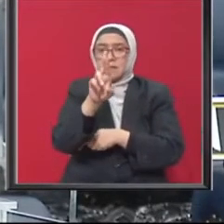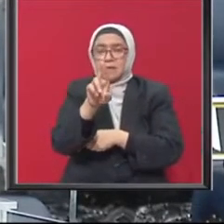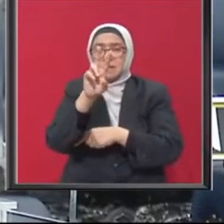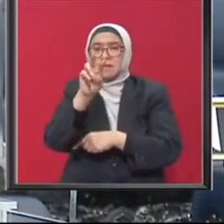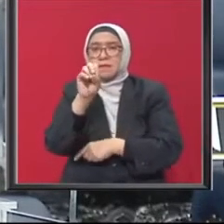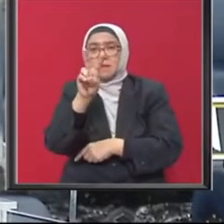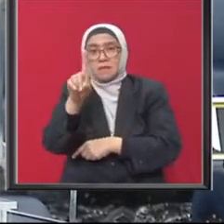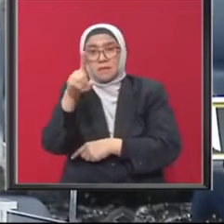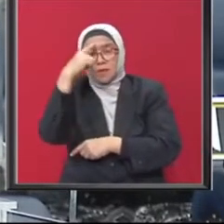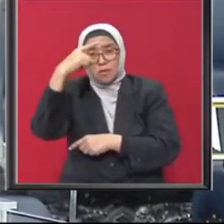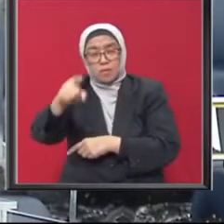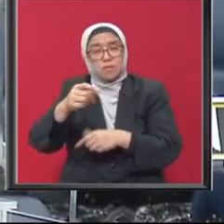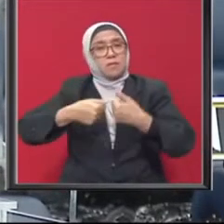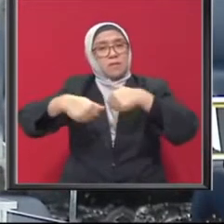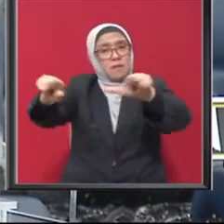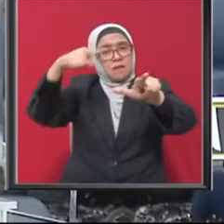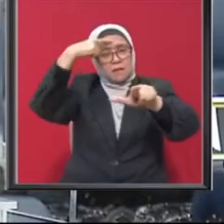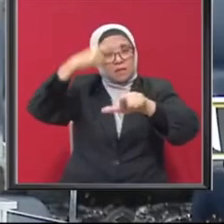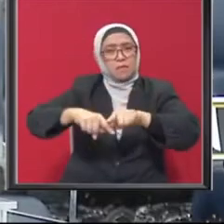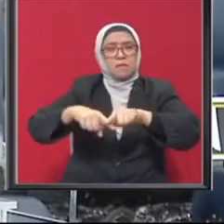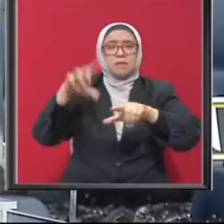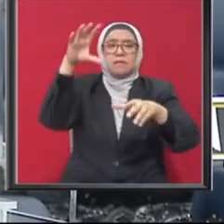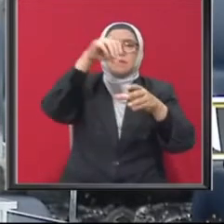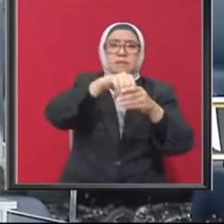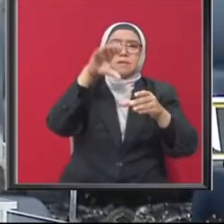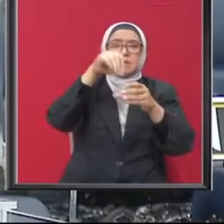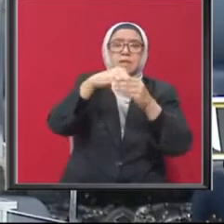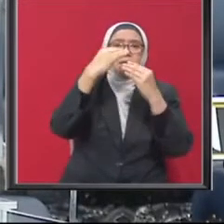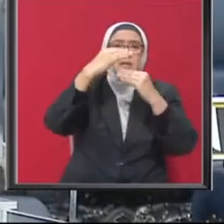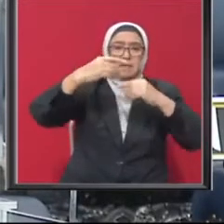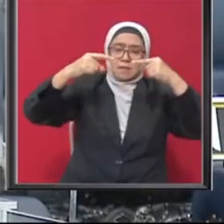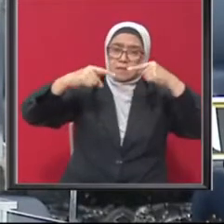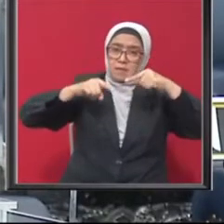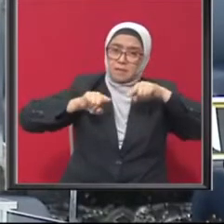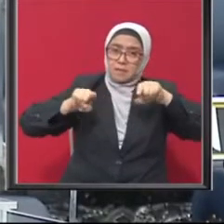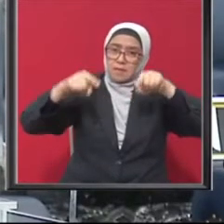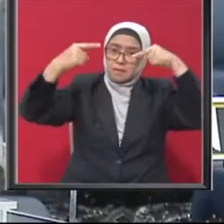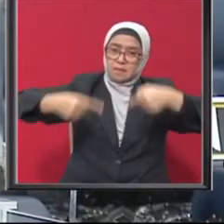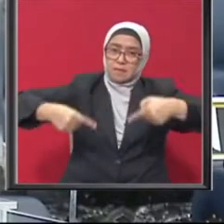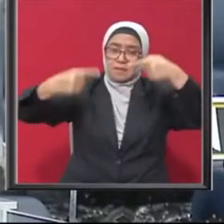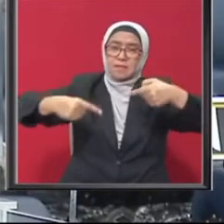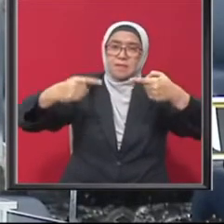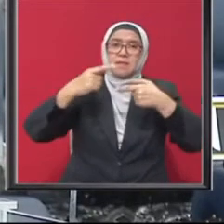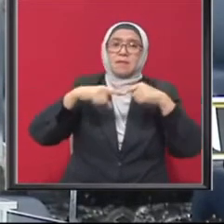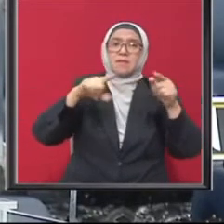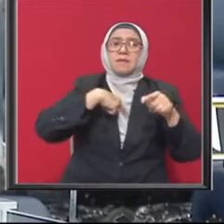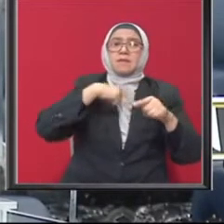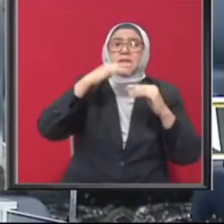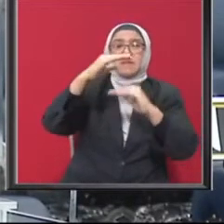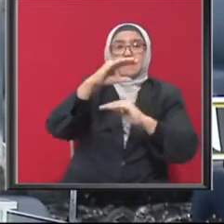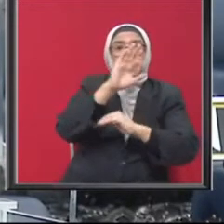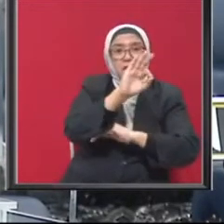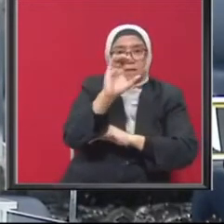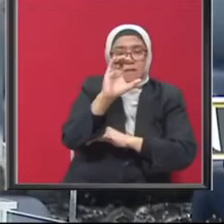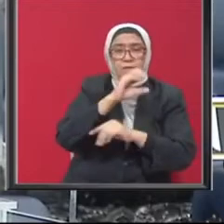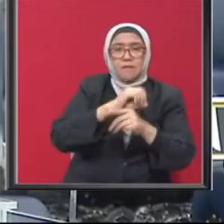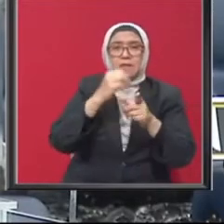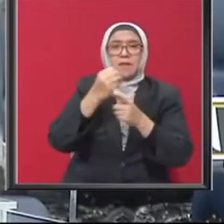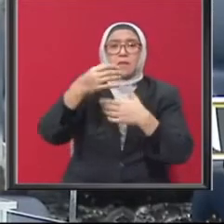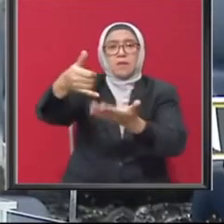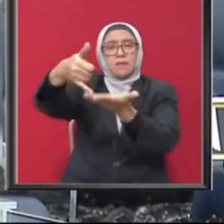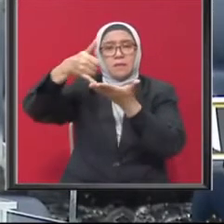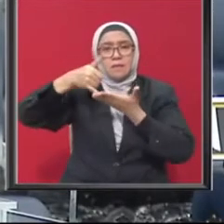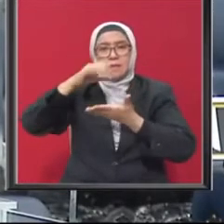dibenarkan bereaksi pada saingan peringkat AFC sama dah Liga juara FC 21 maupun Piala